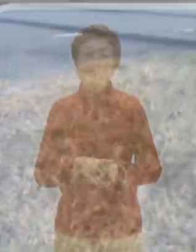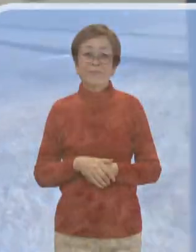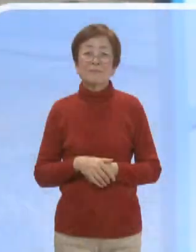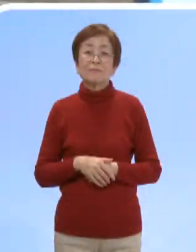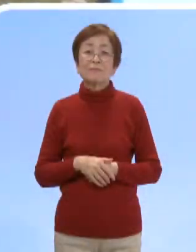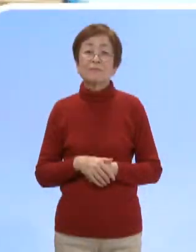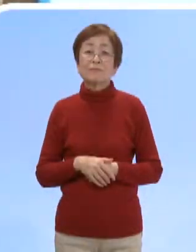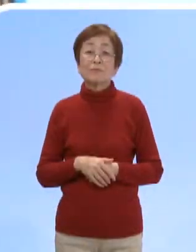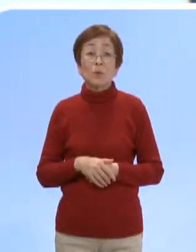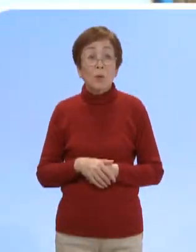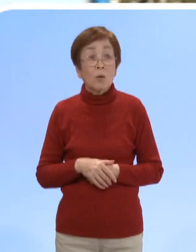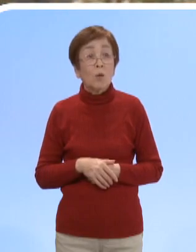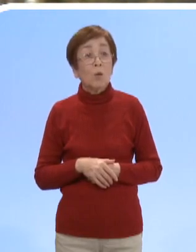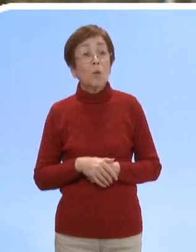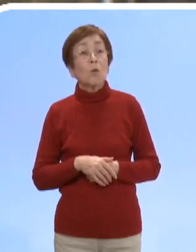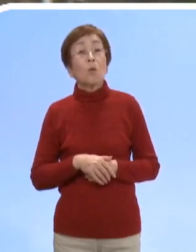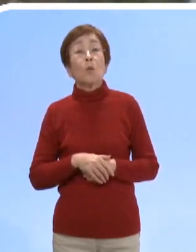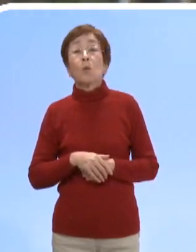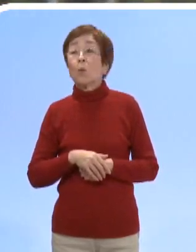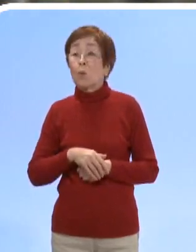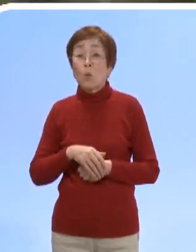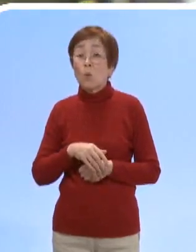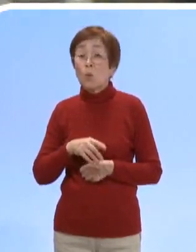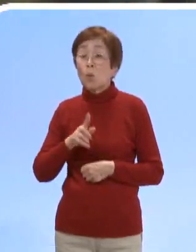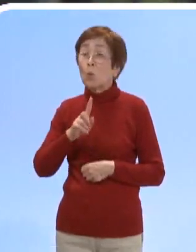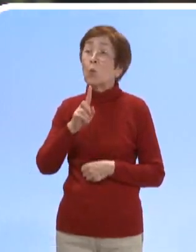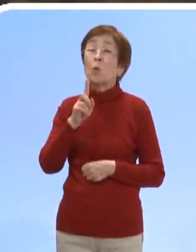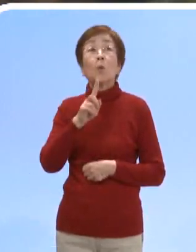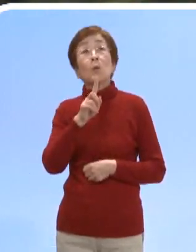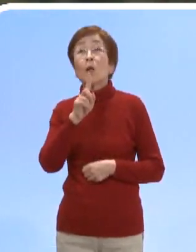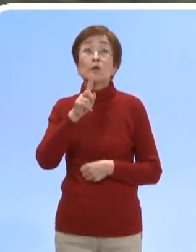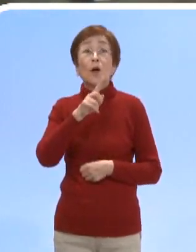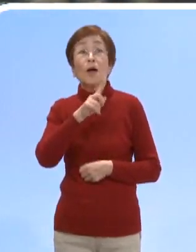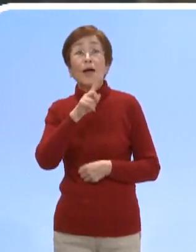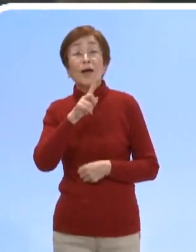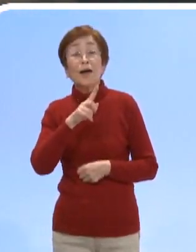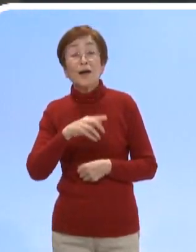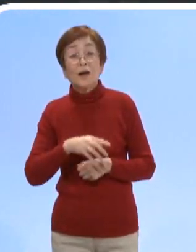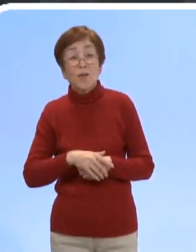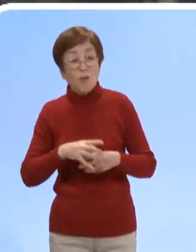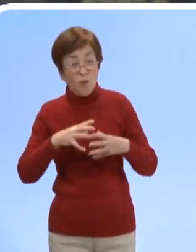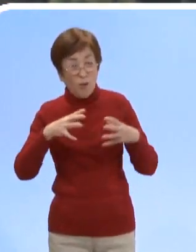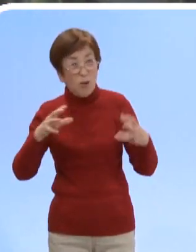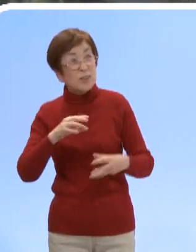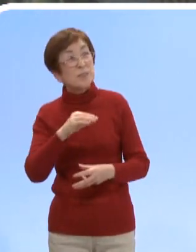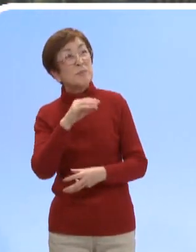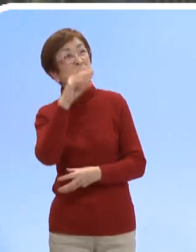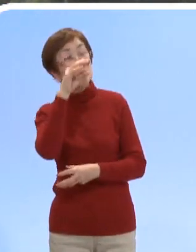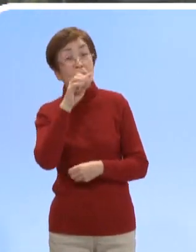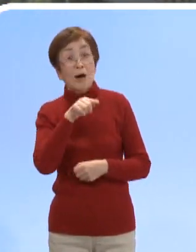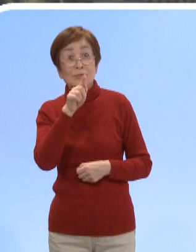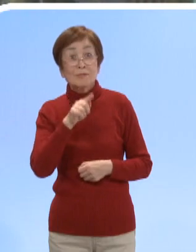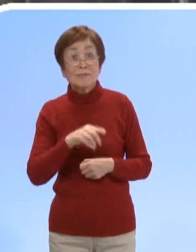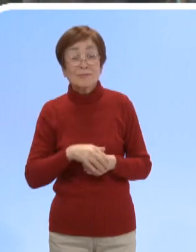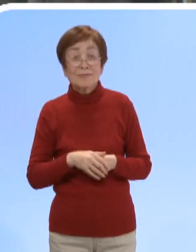わあ、ちょっと見てみて。すごい。 うわあ、すごい。 めちゃくちゃ大きい恐竜。